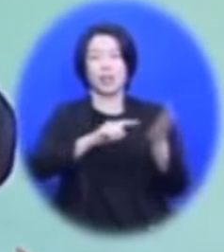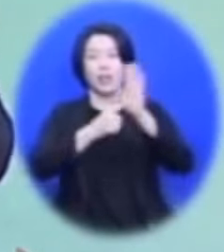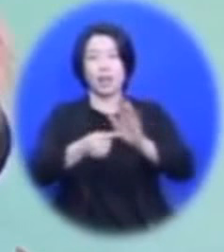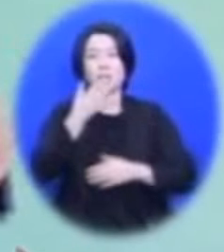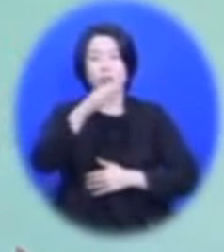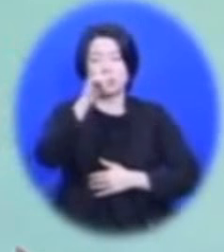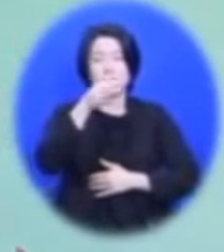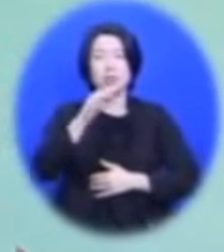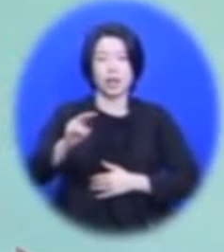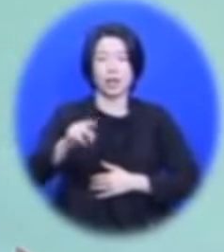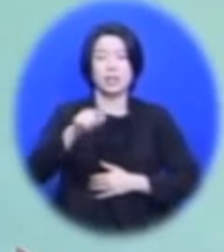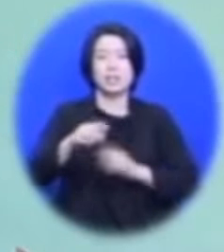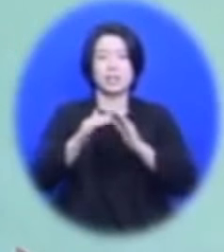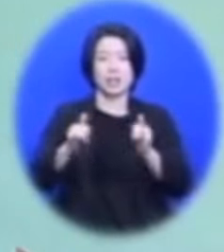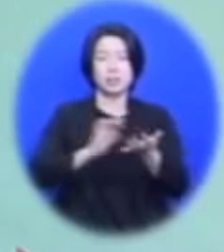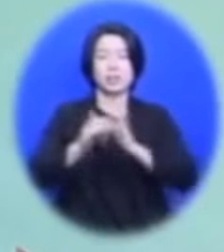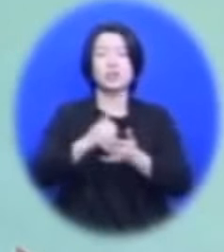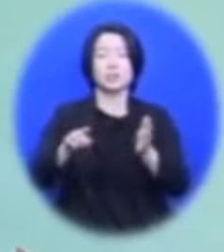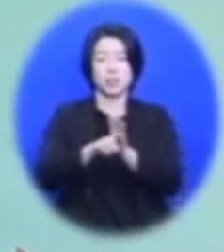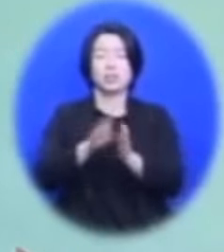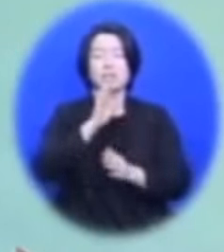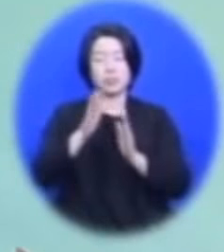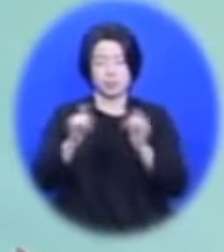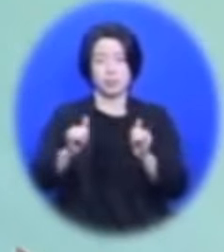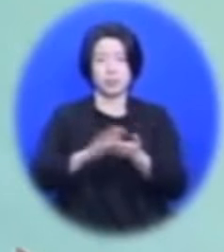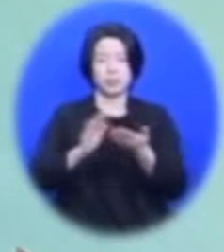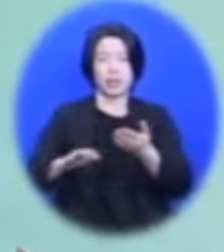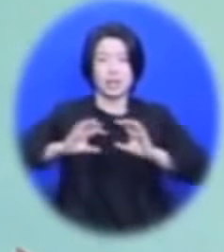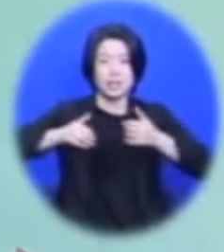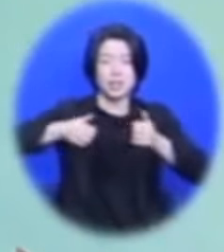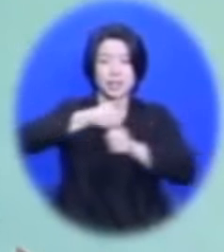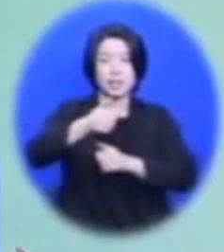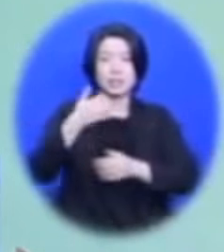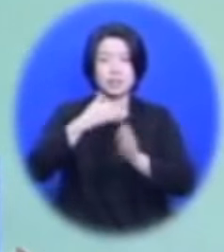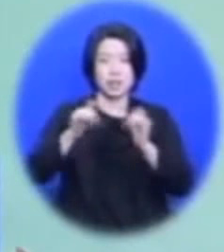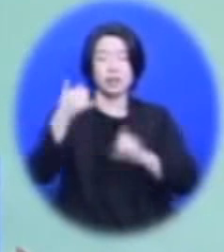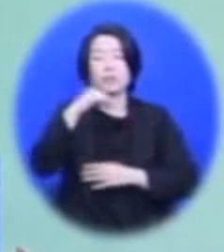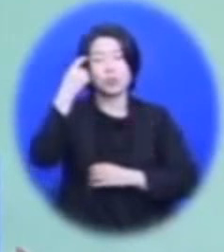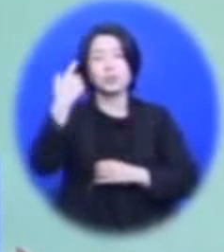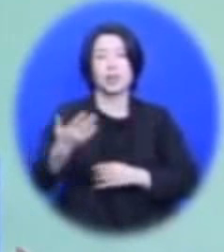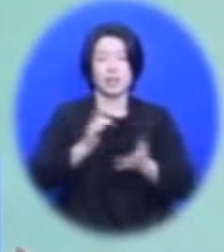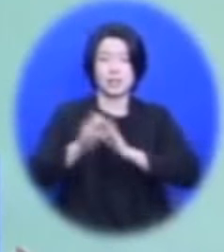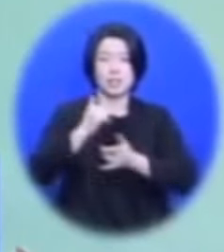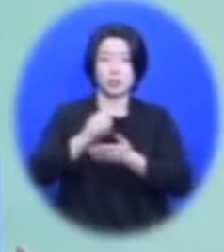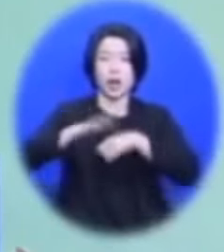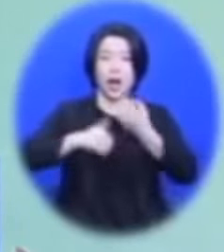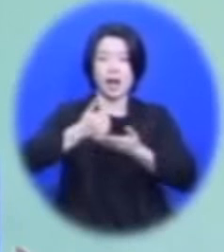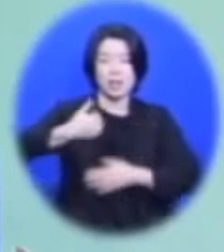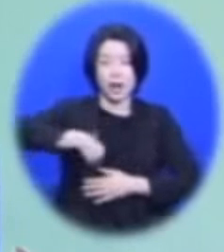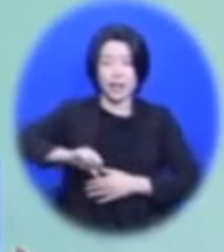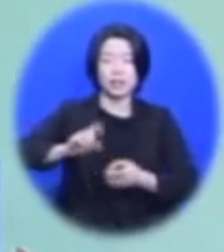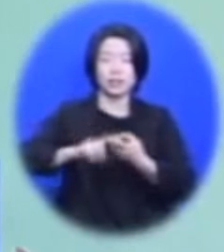사람이 진짜 예수를 믿은 사람입니다. 5절 말씀해 보면 세상을 이기는 사람은 누구입니까? 예수가 하나님의 아들이심을 믿는